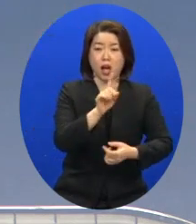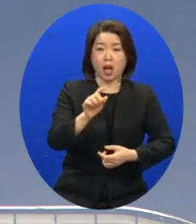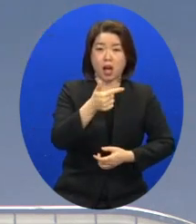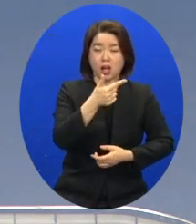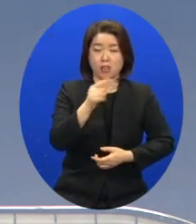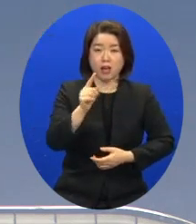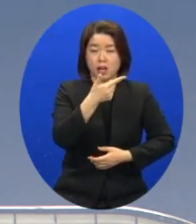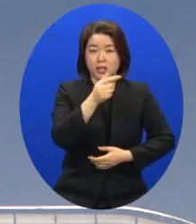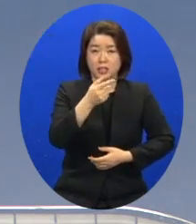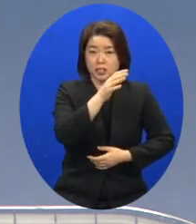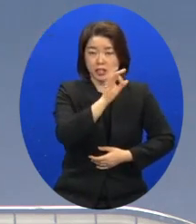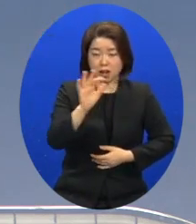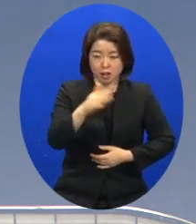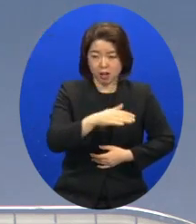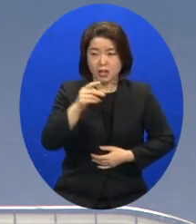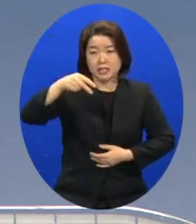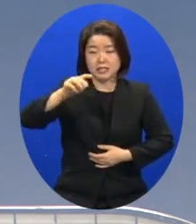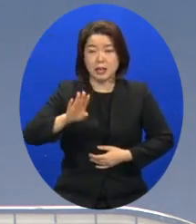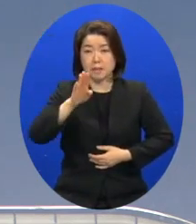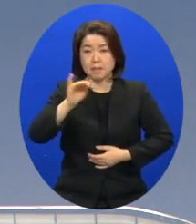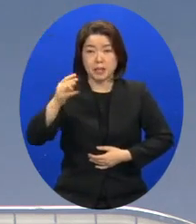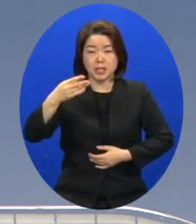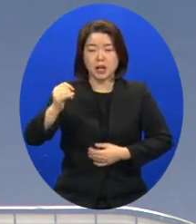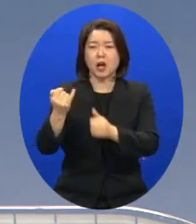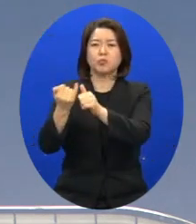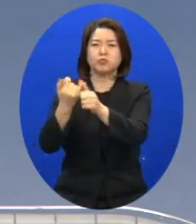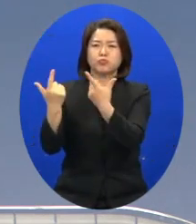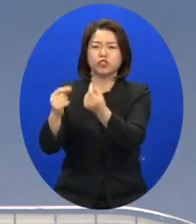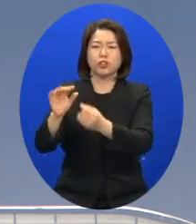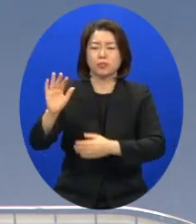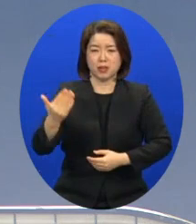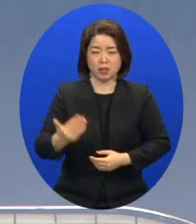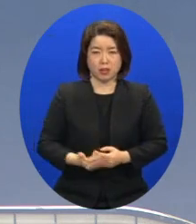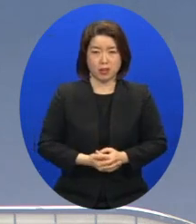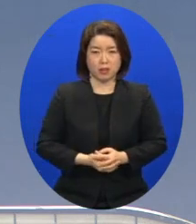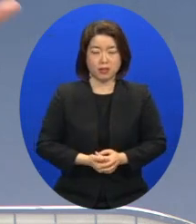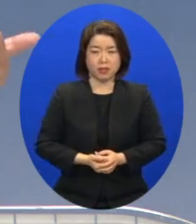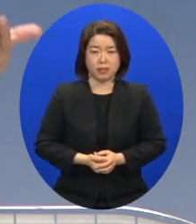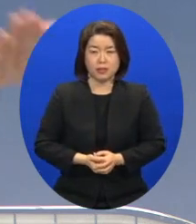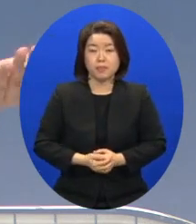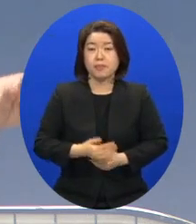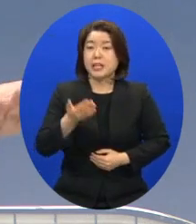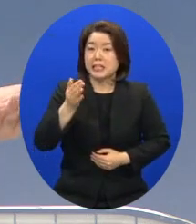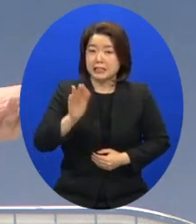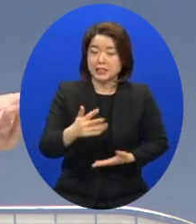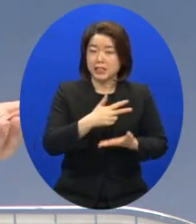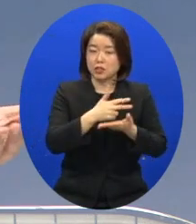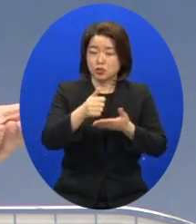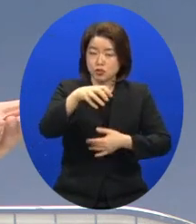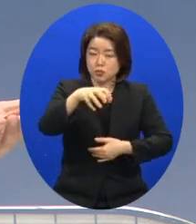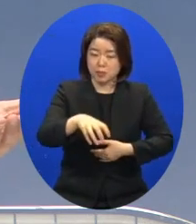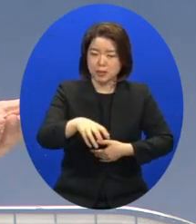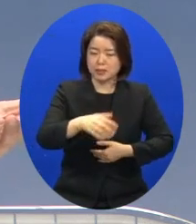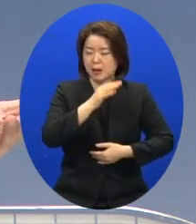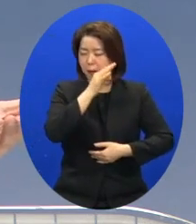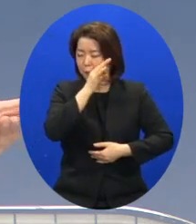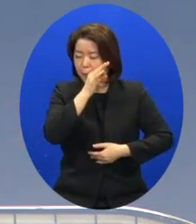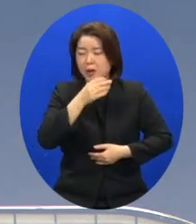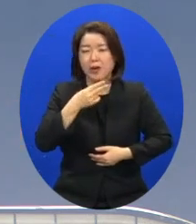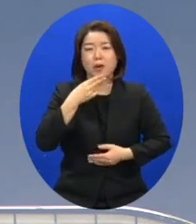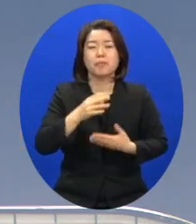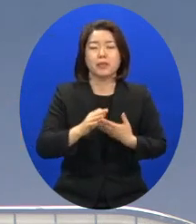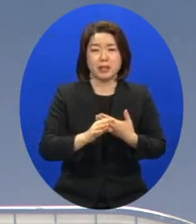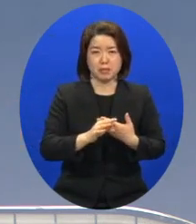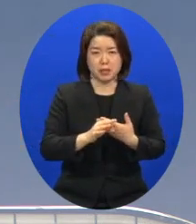되는 사람입니다 그건 진짜 무서운 것이 그러나 주님 앞에서 부끄러움이 없다면